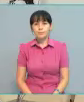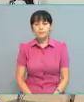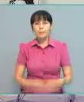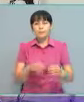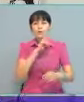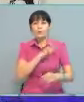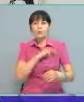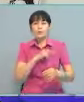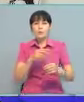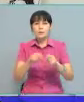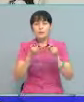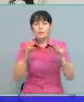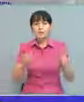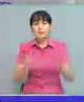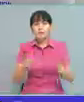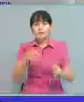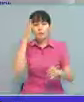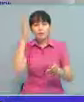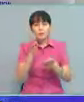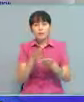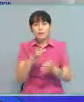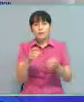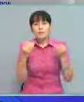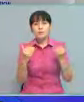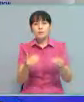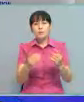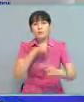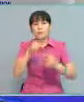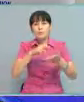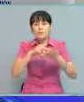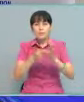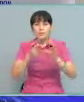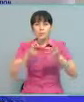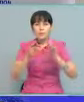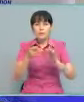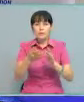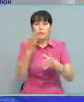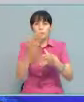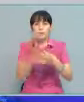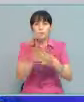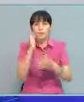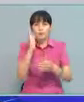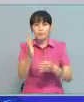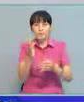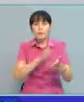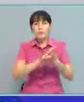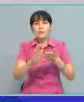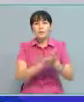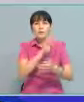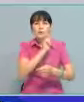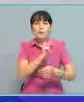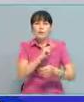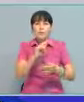Кәсібін дөңгелетудің көзін таппай жүрген жандарға бұдан бұлай бастау бизнес жобасы онлайн форматта бағыт беретін болды. Тегін оқуға